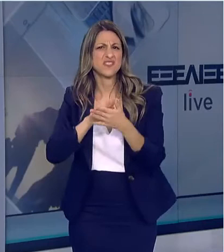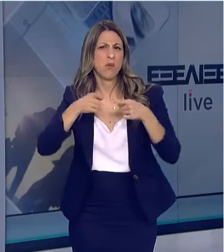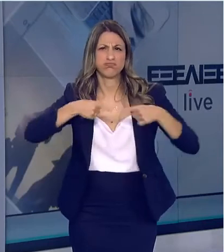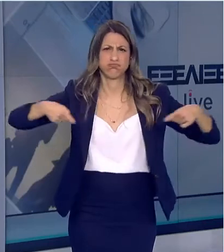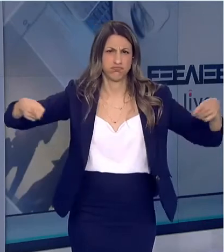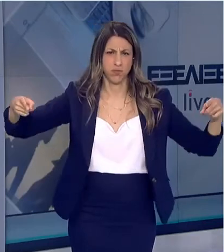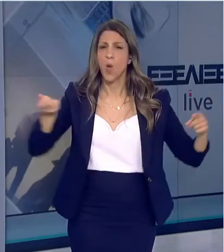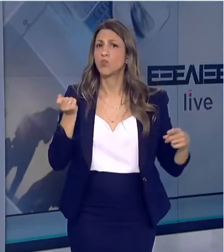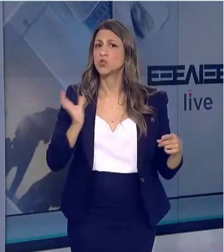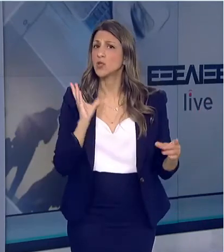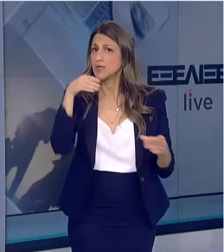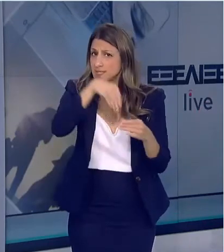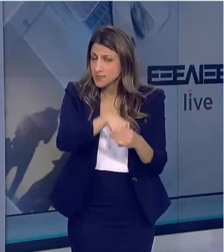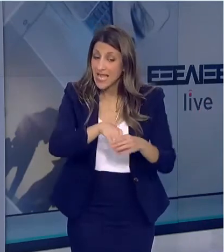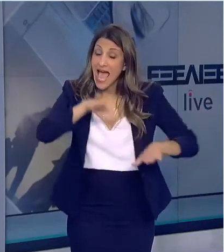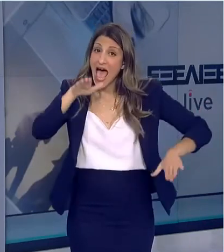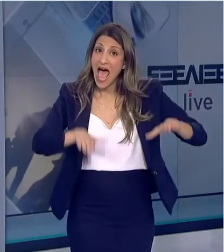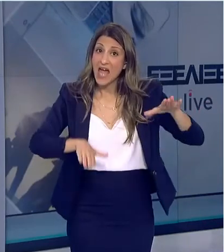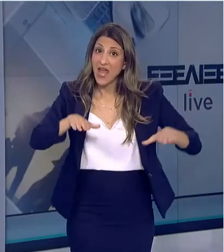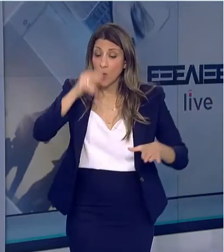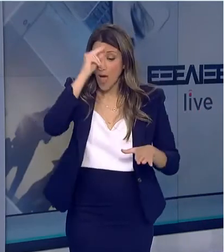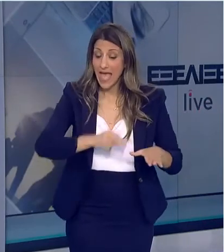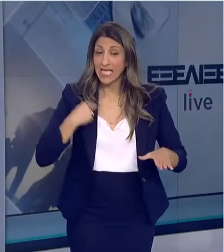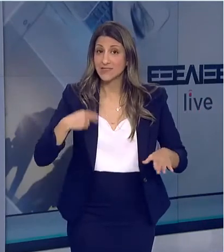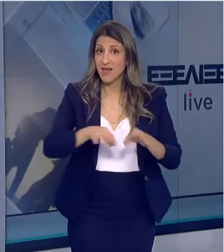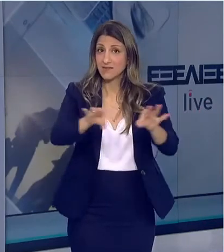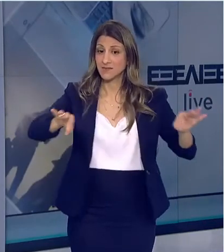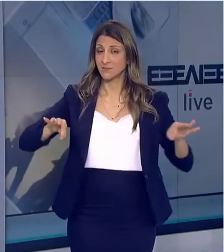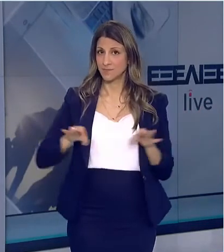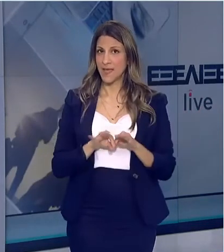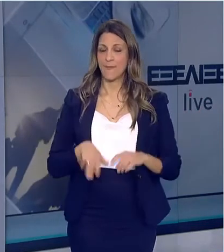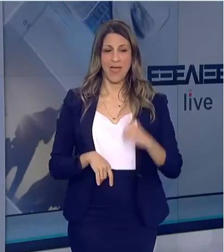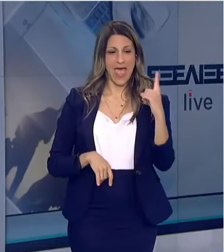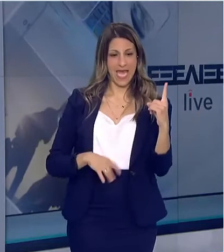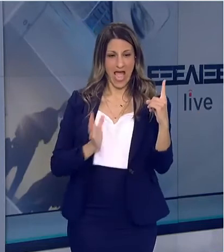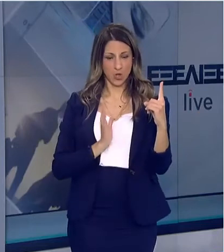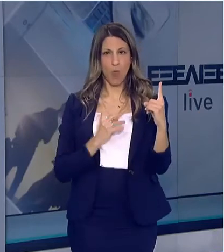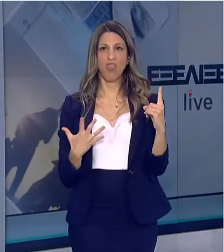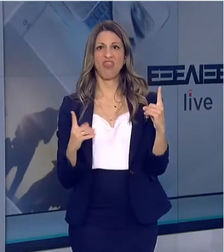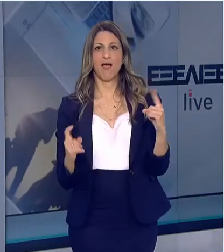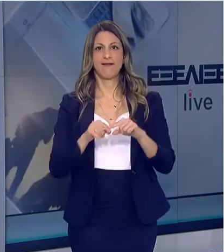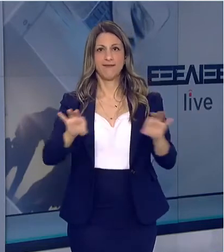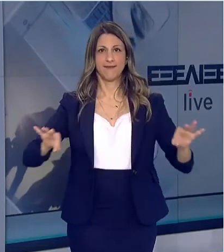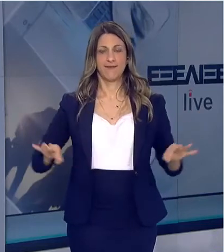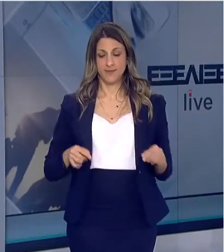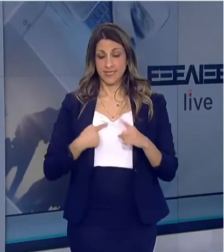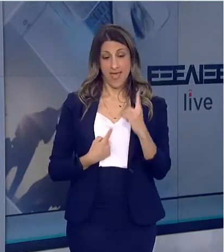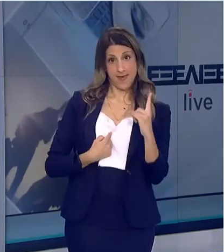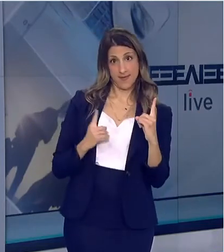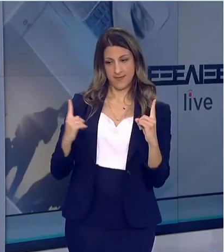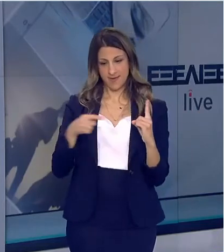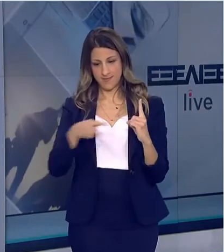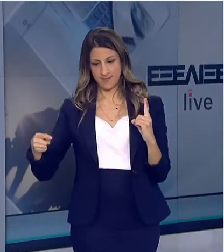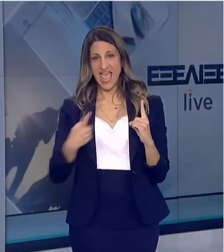πιστών που μπορεί να συμμετέχει καθορίζεται από την αναλογία ένα άτομο ανά 10 τετραγωνικά με απόσταση 1,5 μέτρου μεταξύ